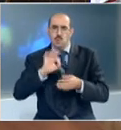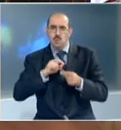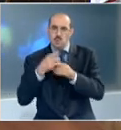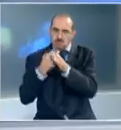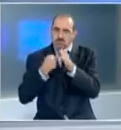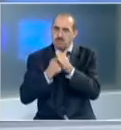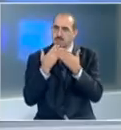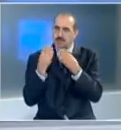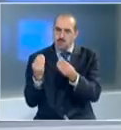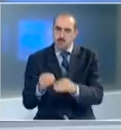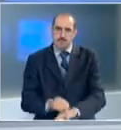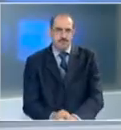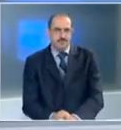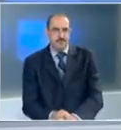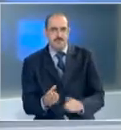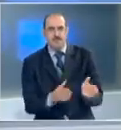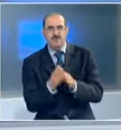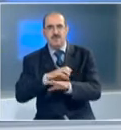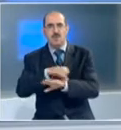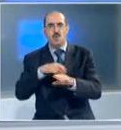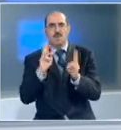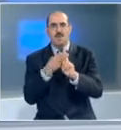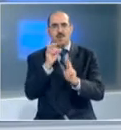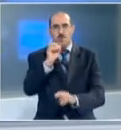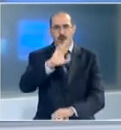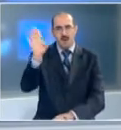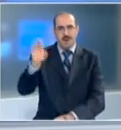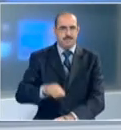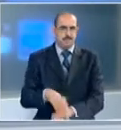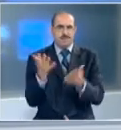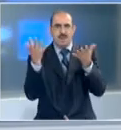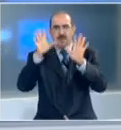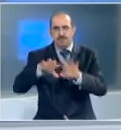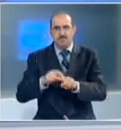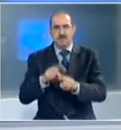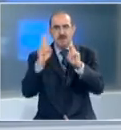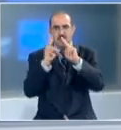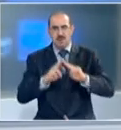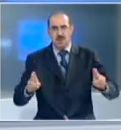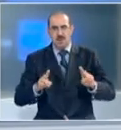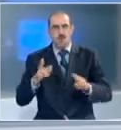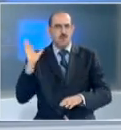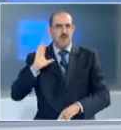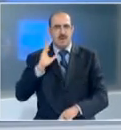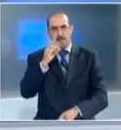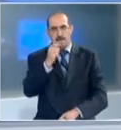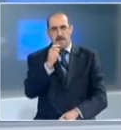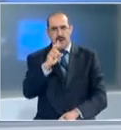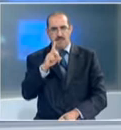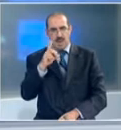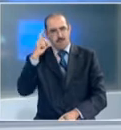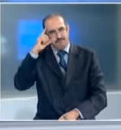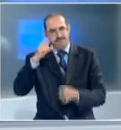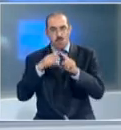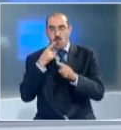دشي. إلى ولاية وهران الآن، التي احتضنت الملتقى الدولي حول الأمير عبد القادر تحت عنوان